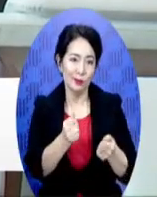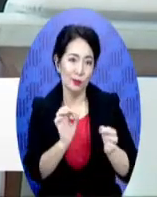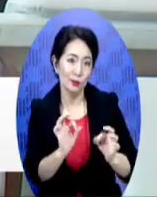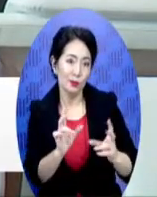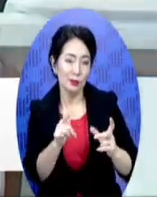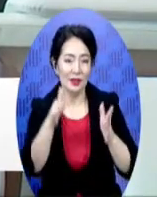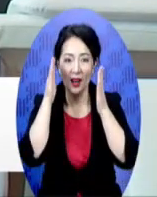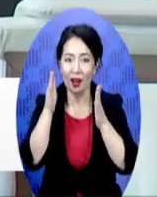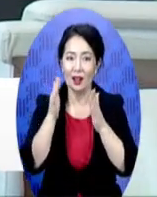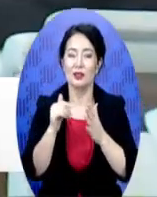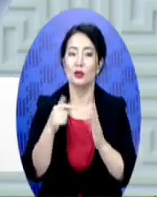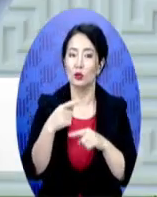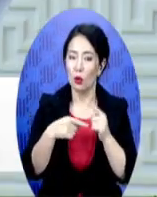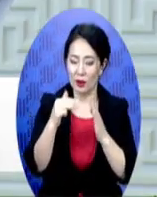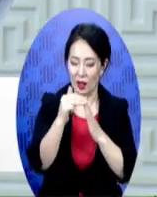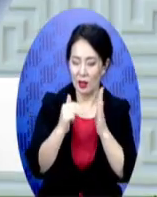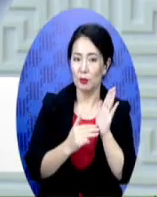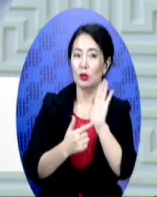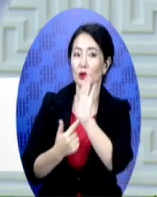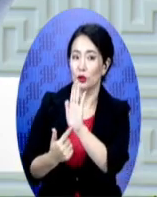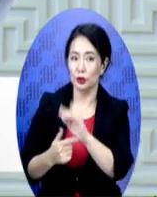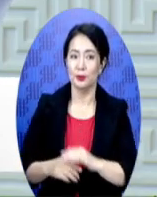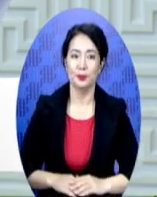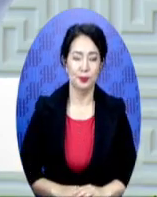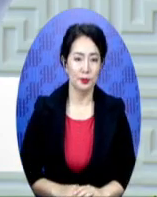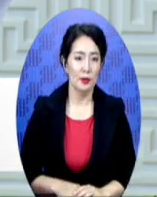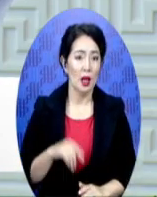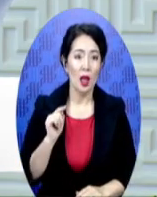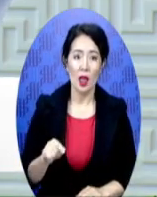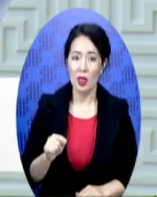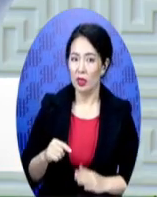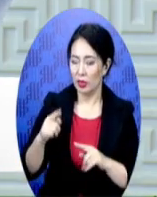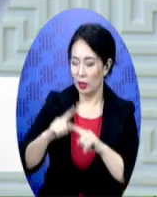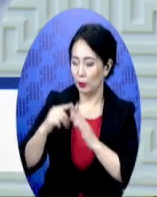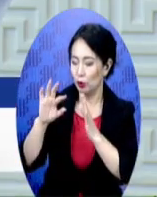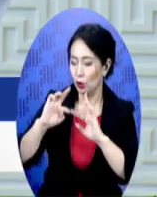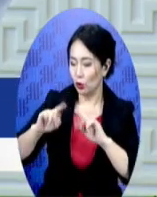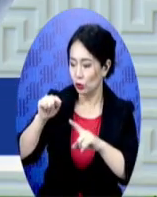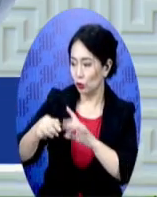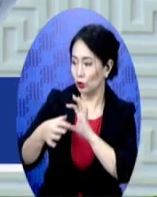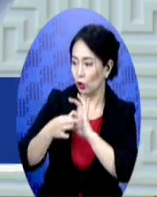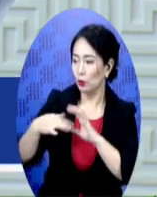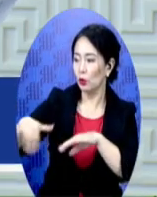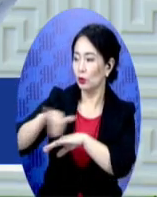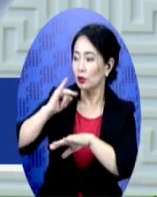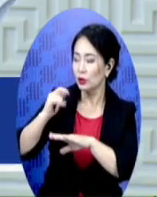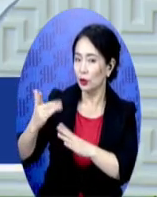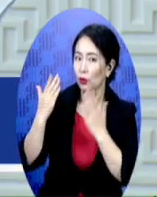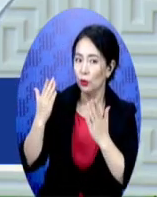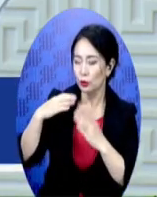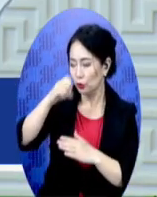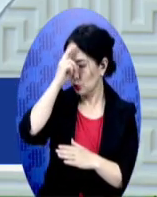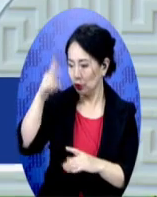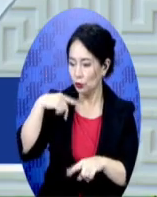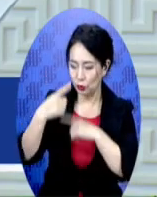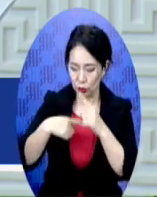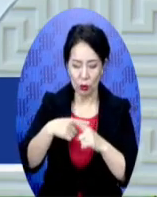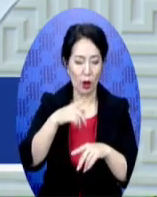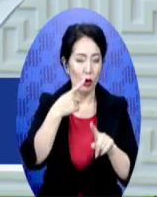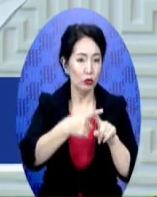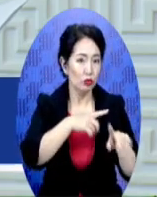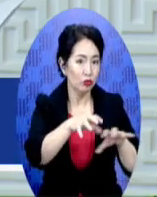хурлын дарга өгч байна. Энэхүү нэмэлт өөрчлөлтийг дагалдан улсын хурл ерөнхийлөгчийн тухай, орон төрийн сонгуулийн тухай,